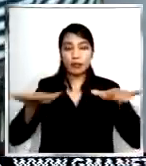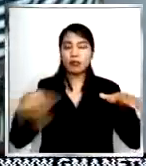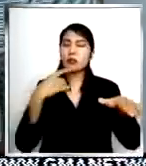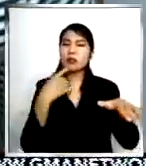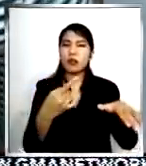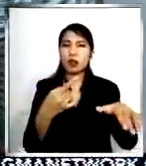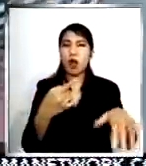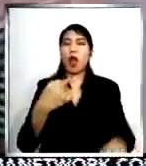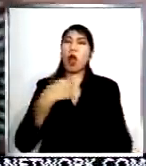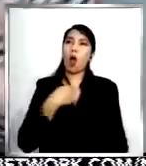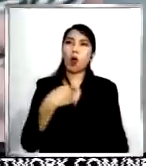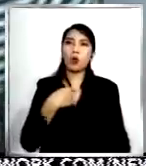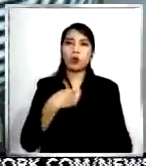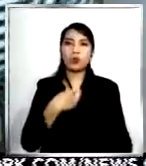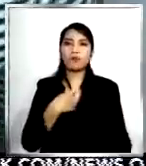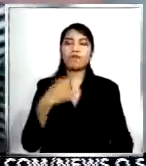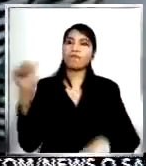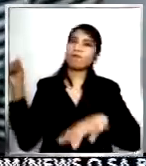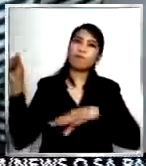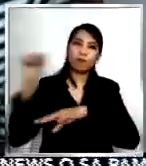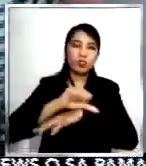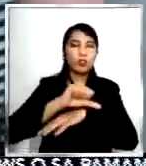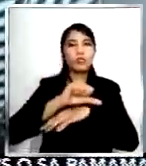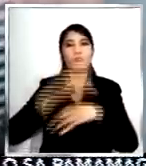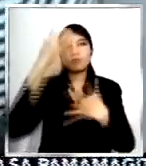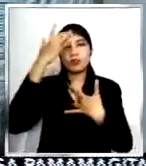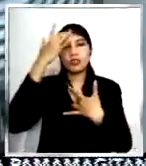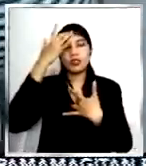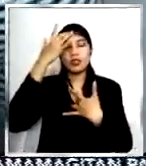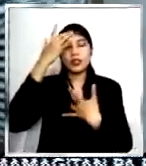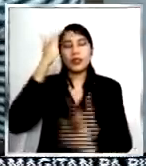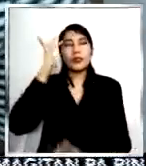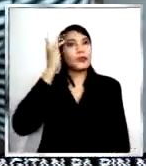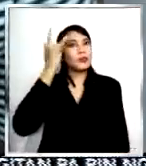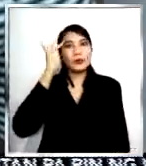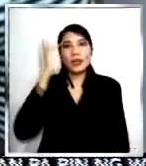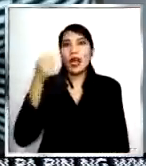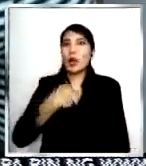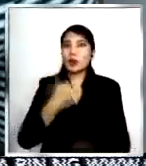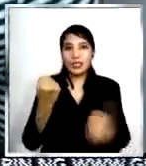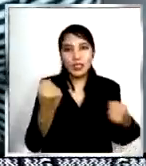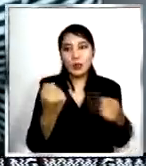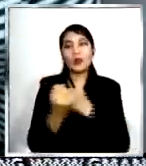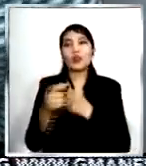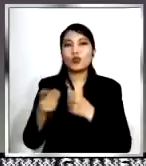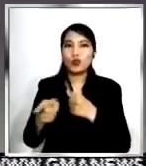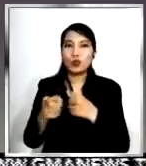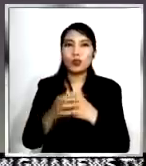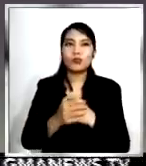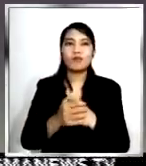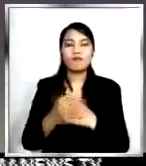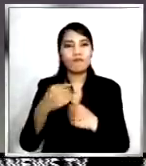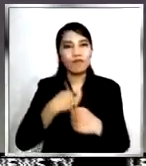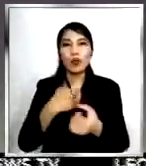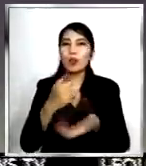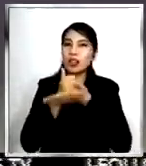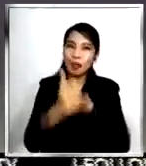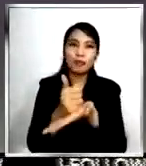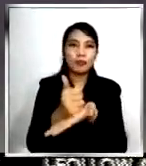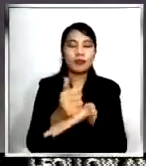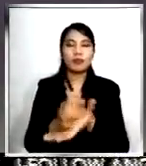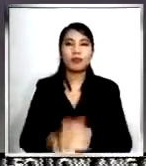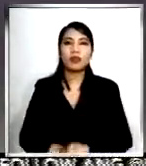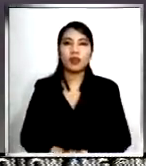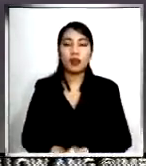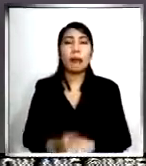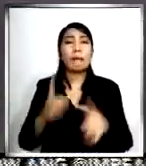God, sige, lalaban ako with you, kuya. Game, tutulungan kita. Pero ang pasyenteng ito ni